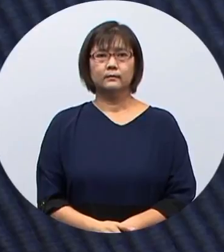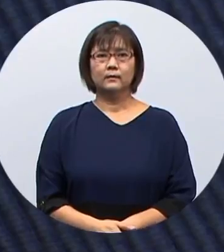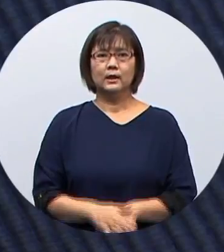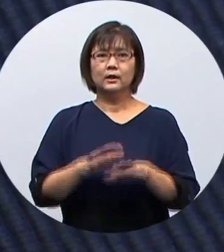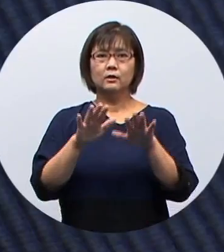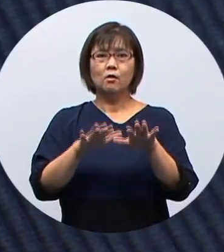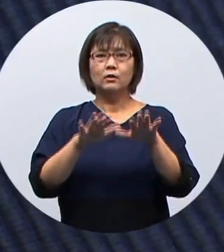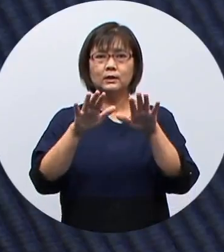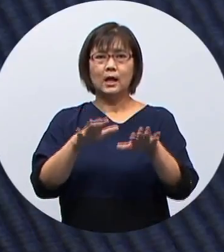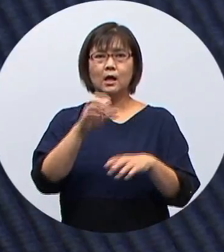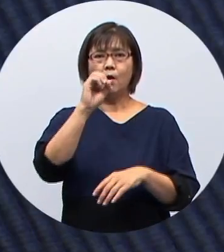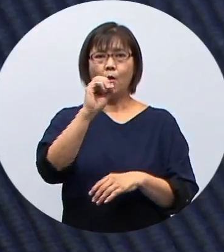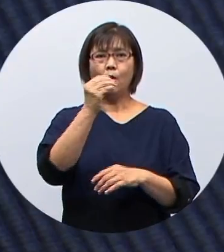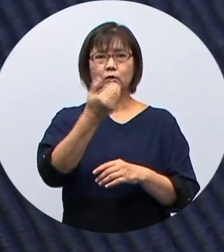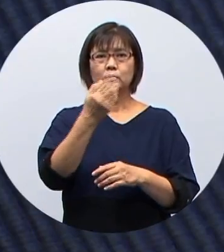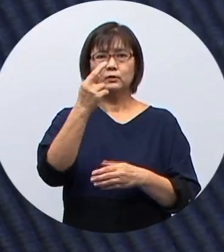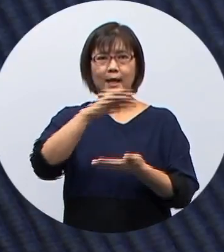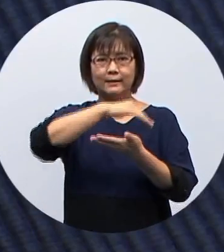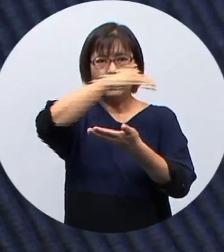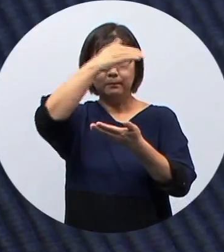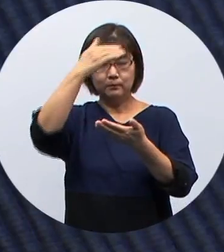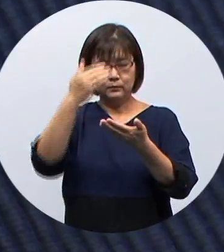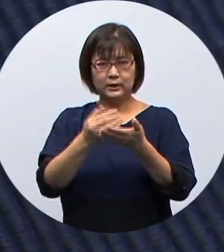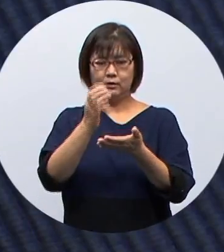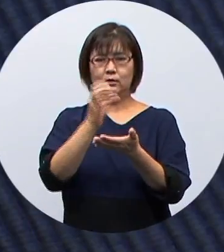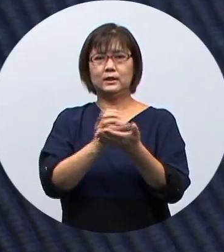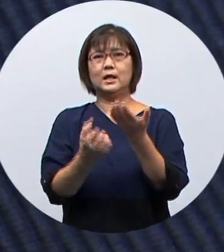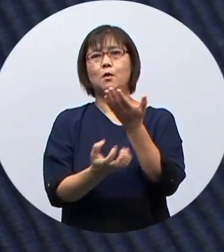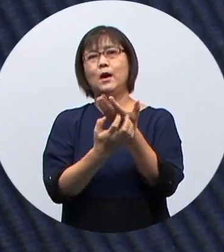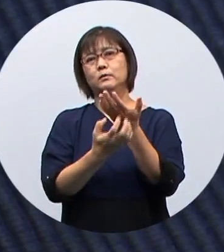今回はオクラたっぷりの茶碗蒸しです。